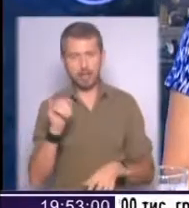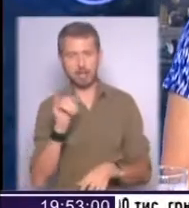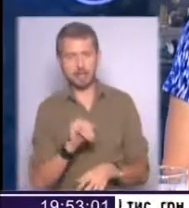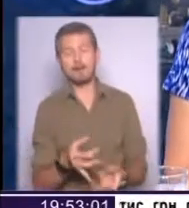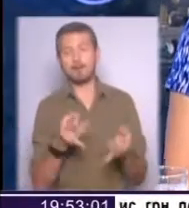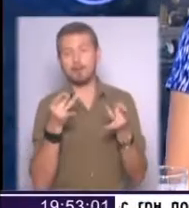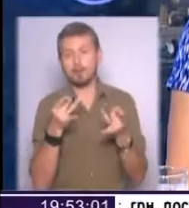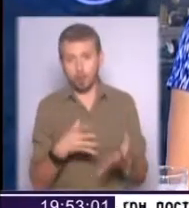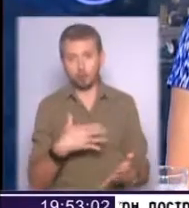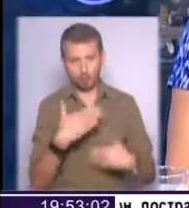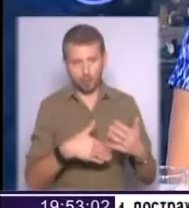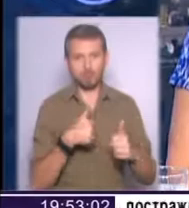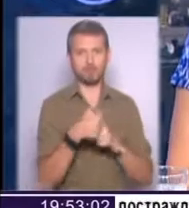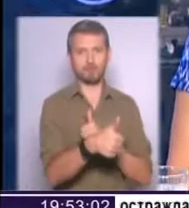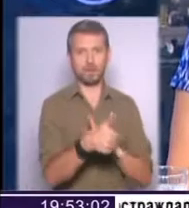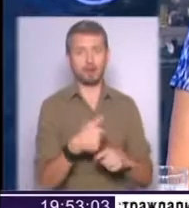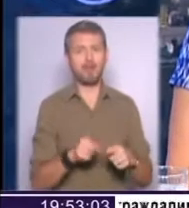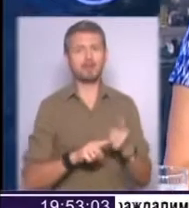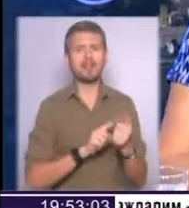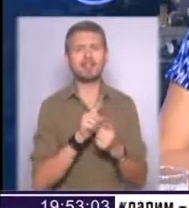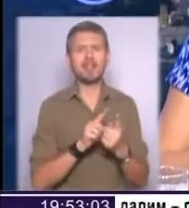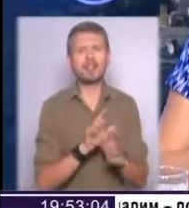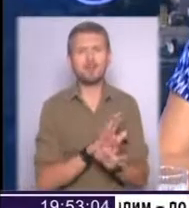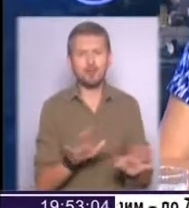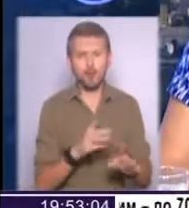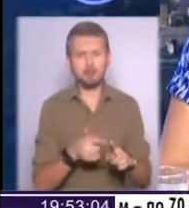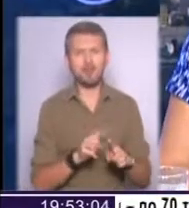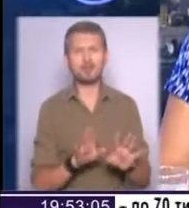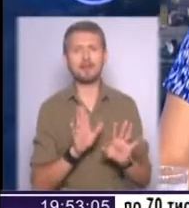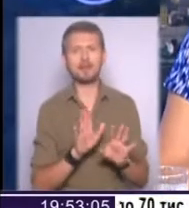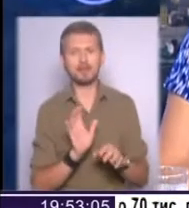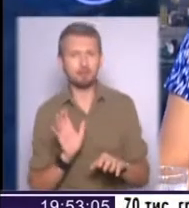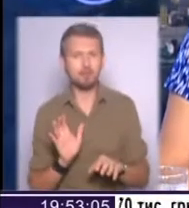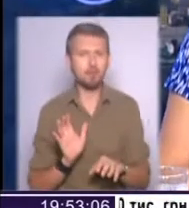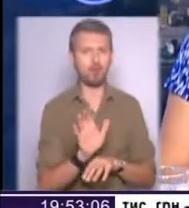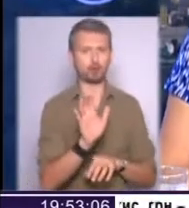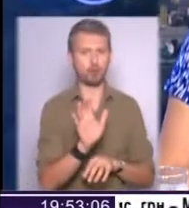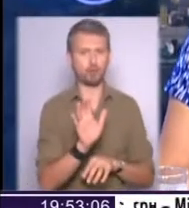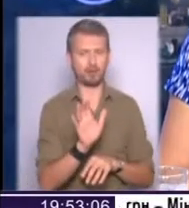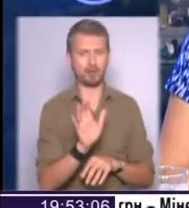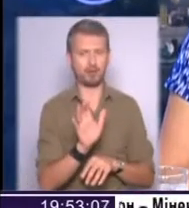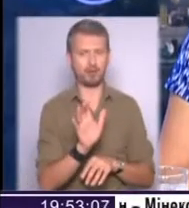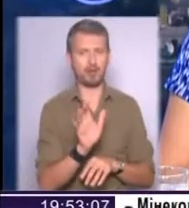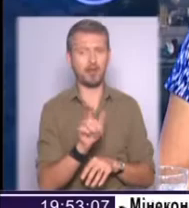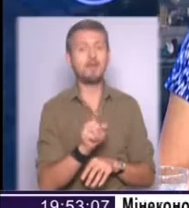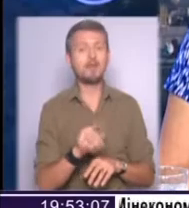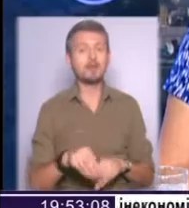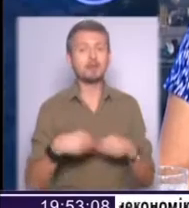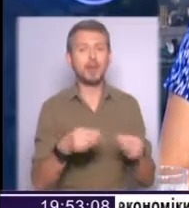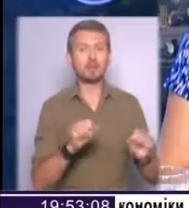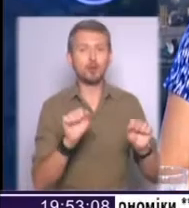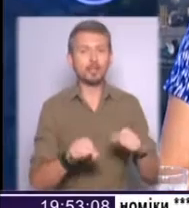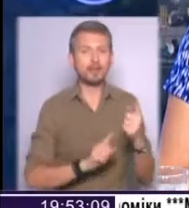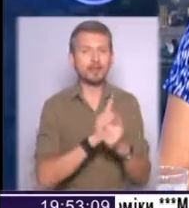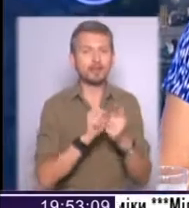просто рухаємося вперед. Це не реформа, це тільки поштовх, який дасть можливість